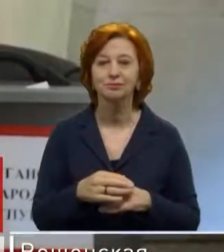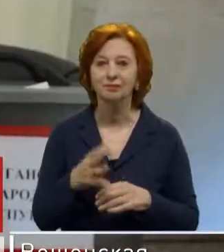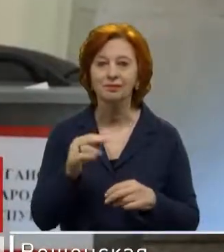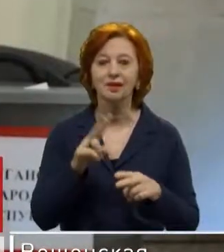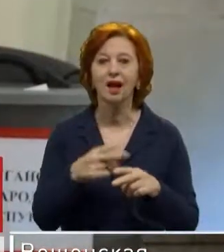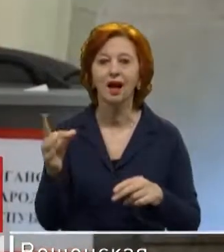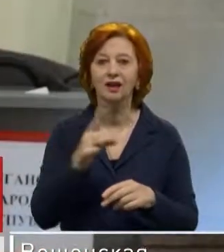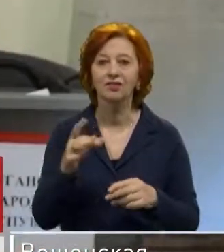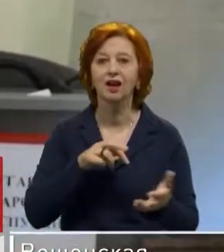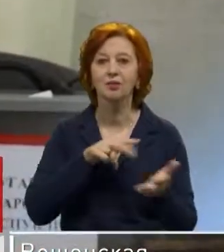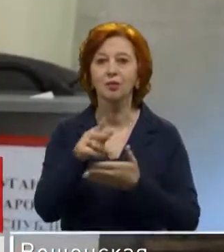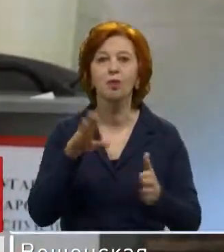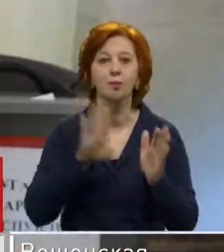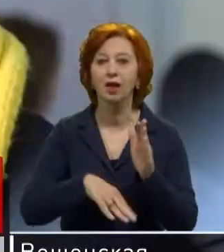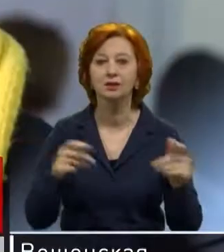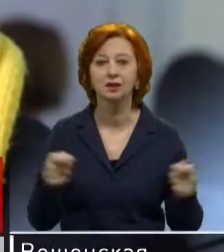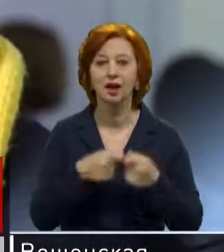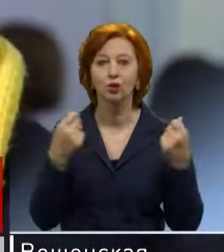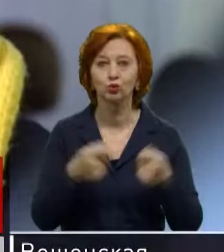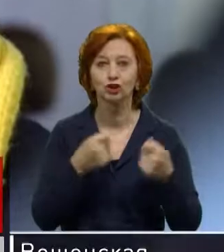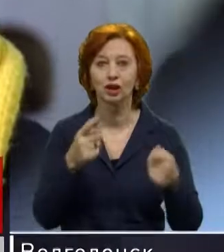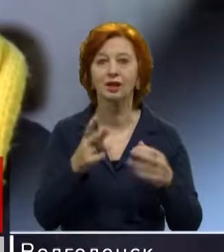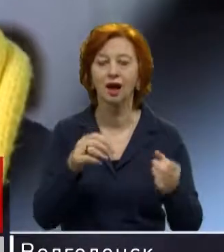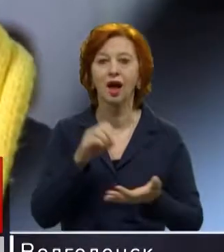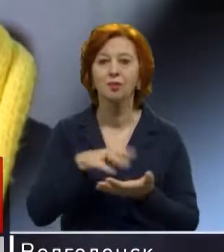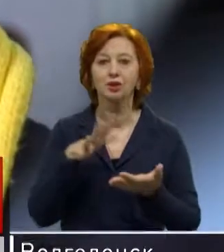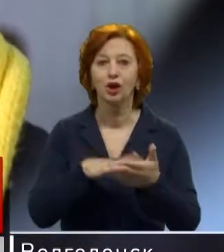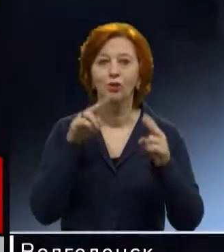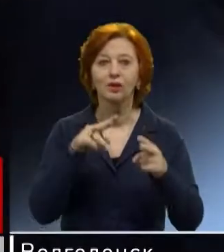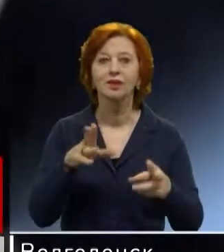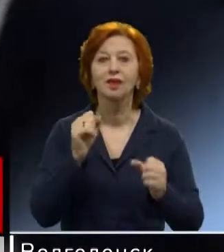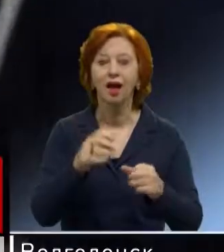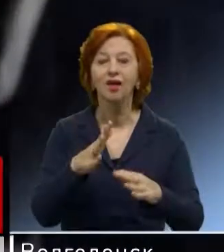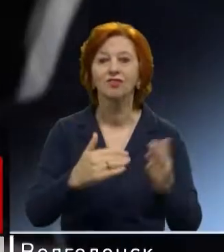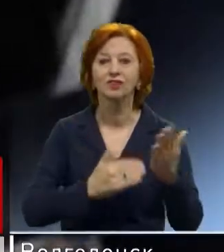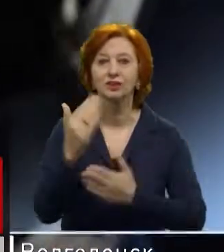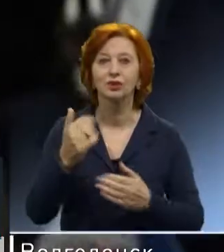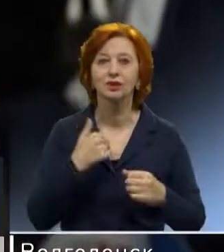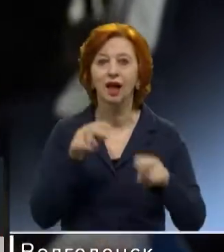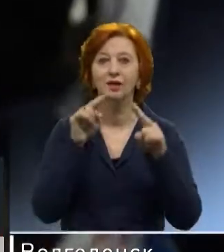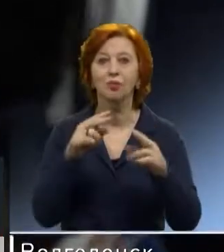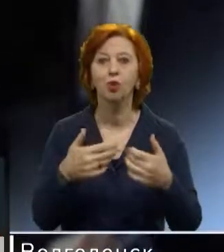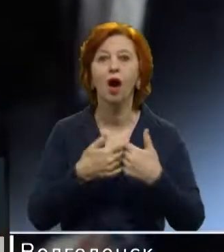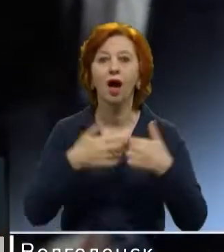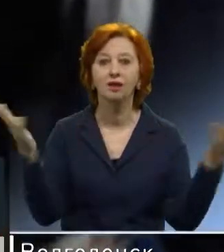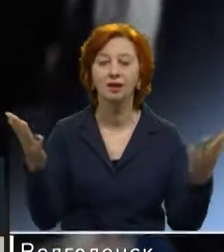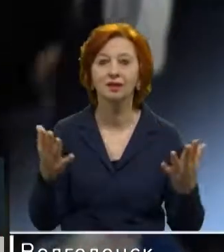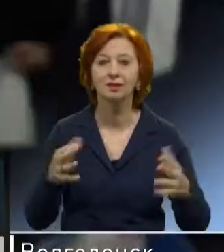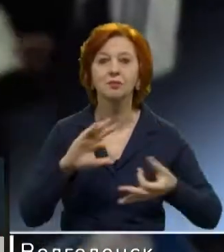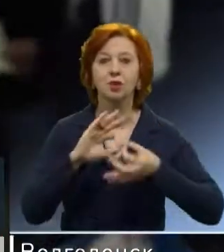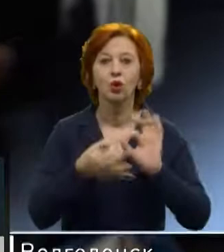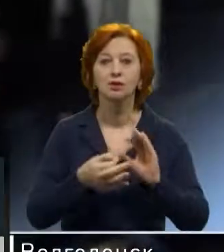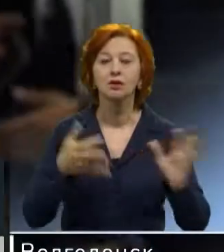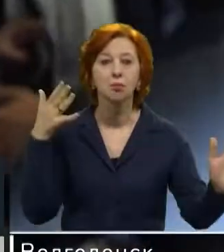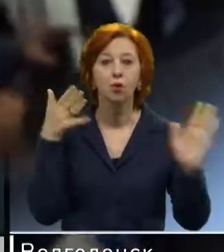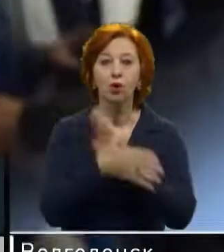Референдум проходит без нарушений. Организация, как отмечают наблюдатели, на высшем уровне. Я наблюдаю открытый процесс. Процесс прозрачен.